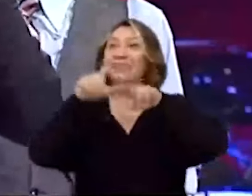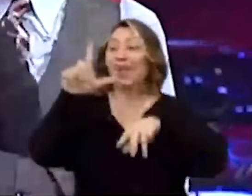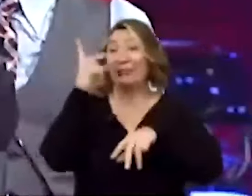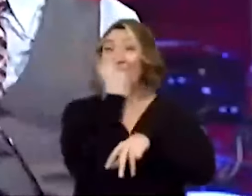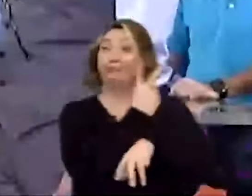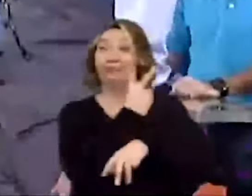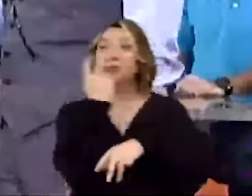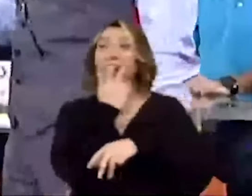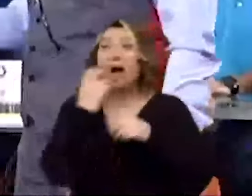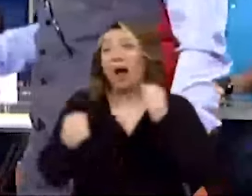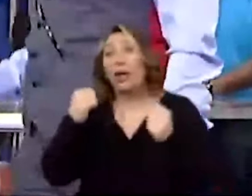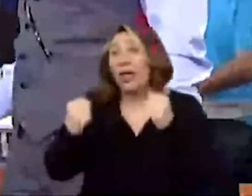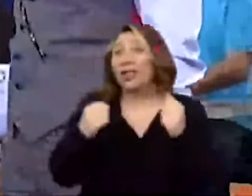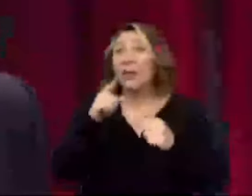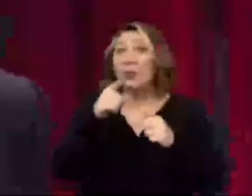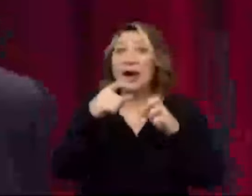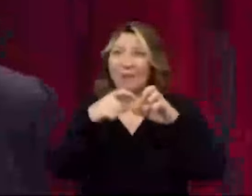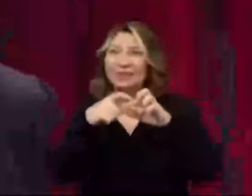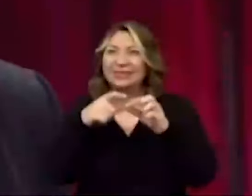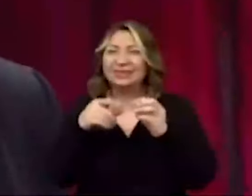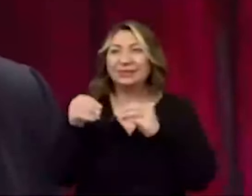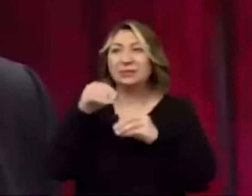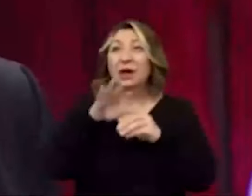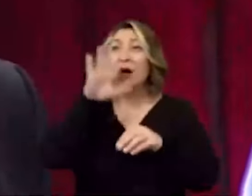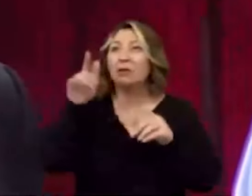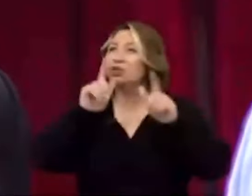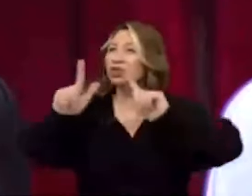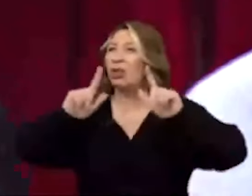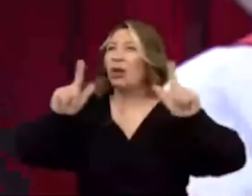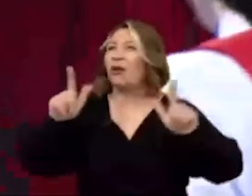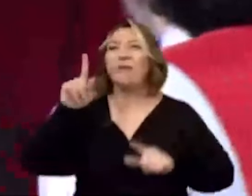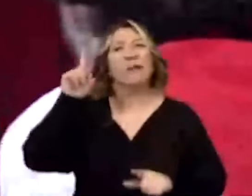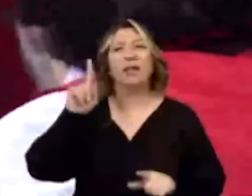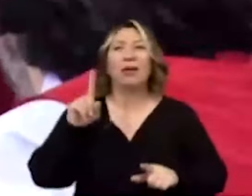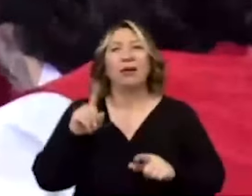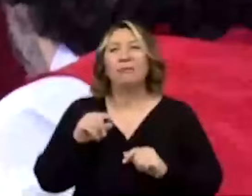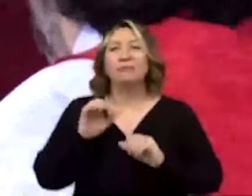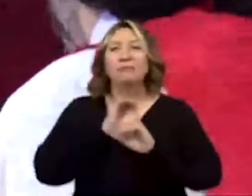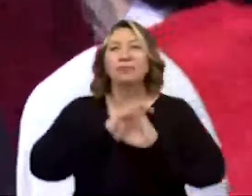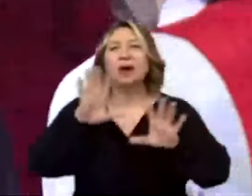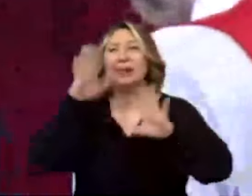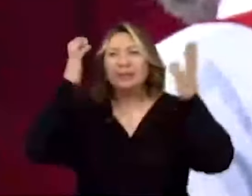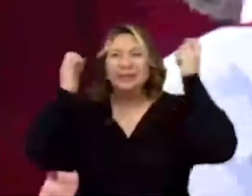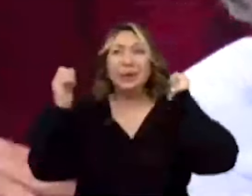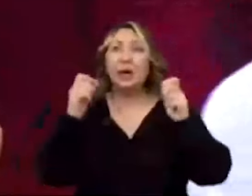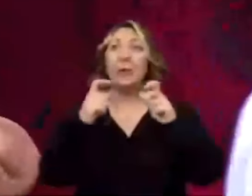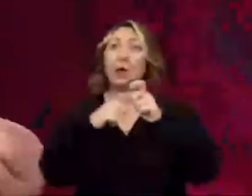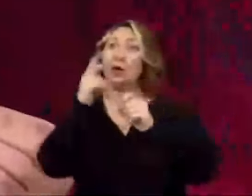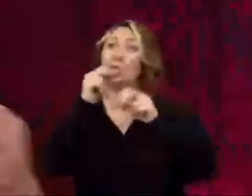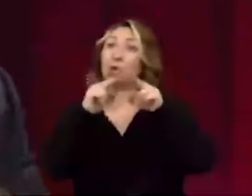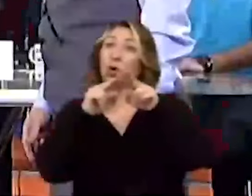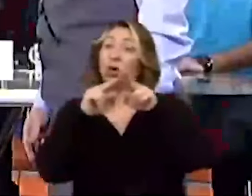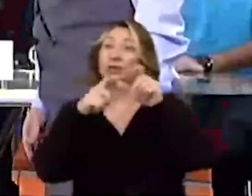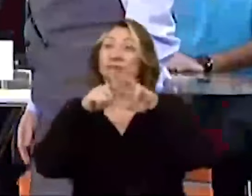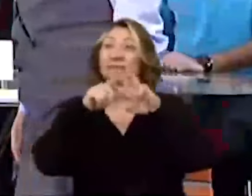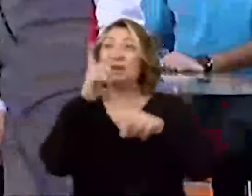olsun. Hareketli ama bu remix'i mi? Evet remix'i. Her yerde çalar ayol bu. Değil mi? Göksel saçını harika başını yolar. Yok ama Göksel'den zor